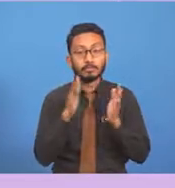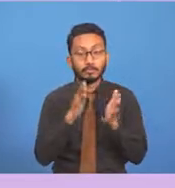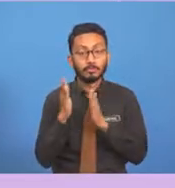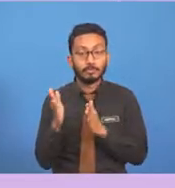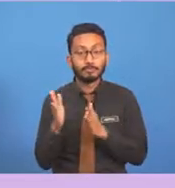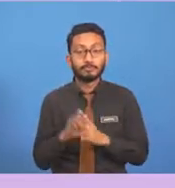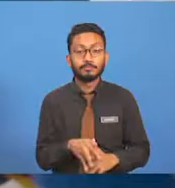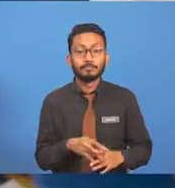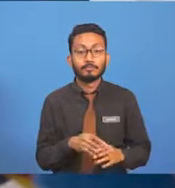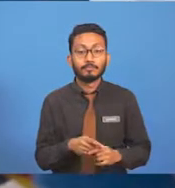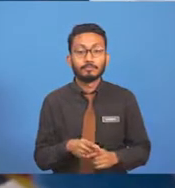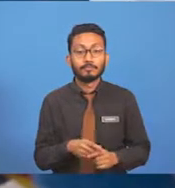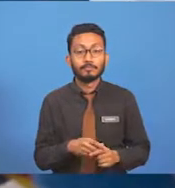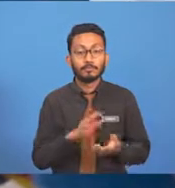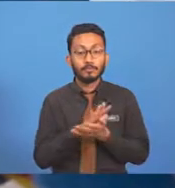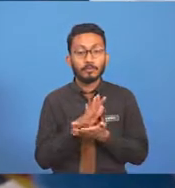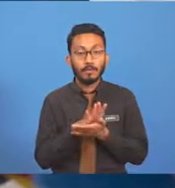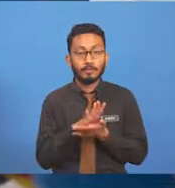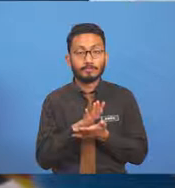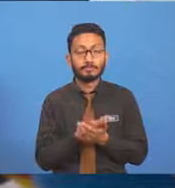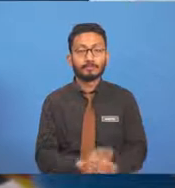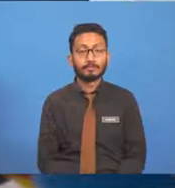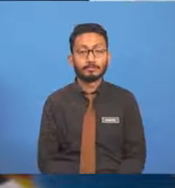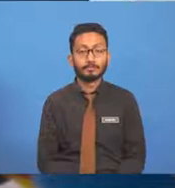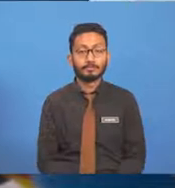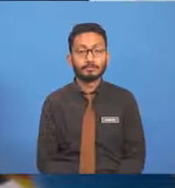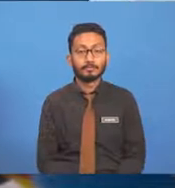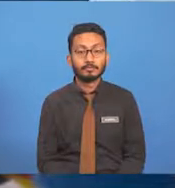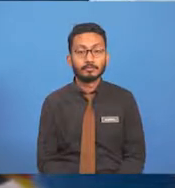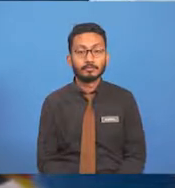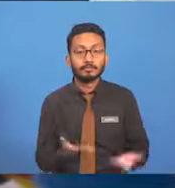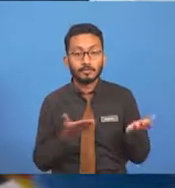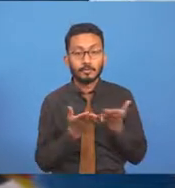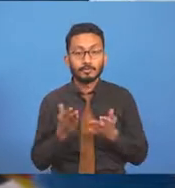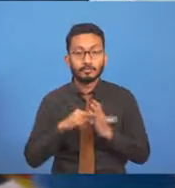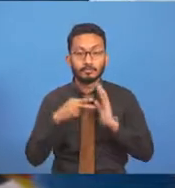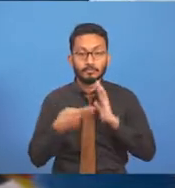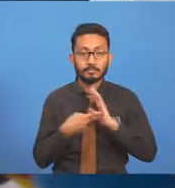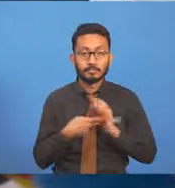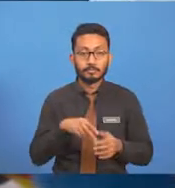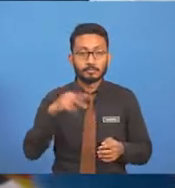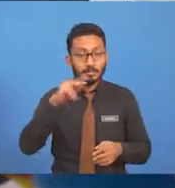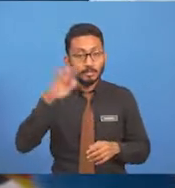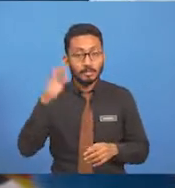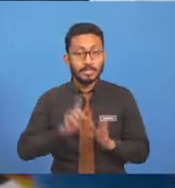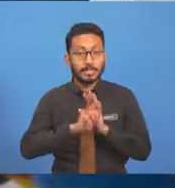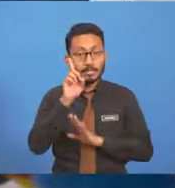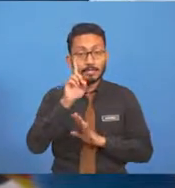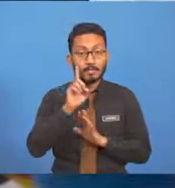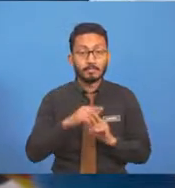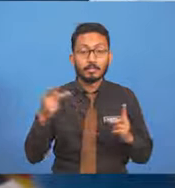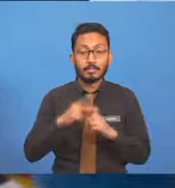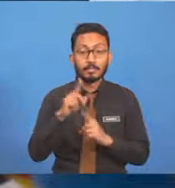sosial. Istilah hormat membawa maksud pandangan yang tinggi terhadap seseorang